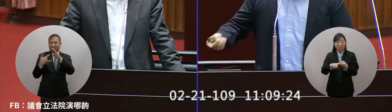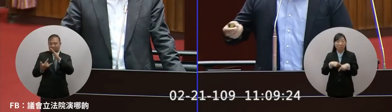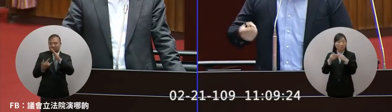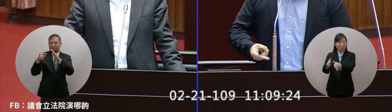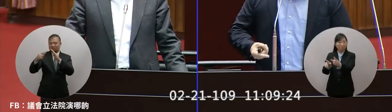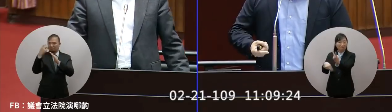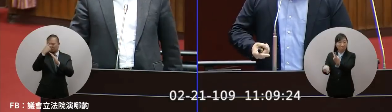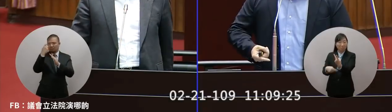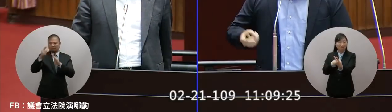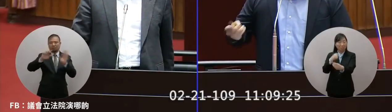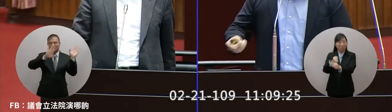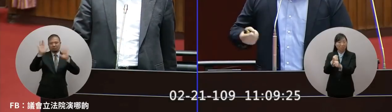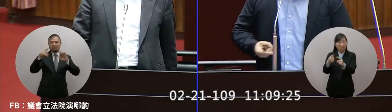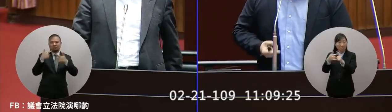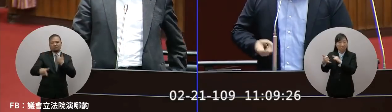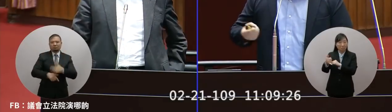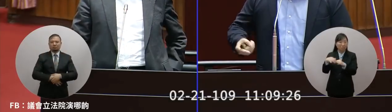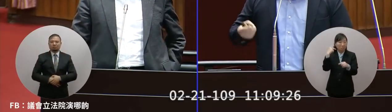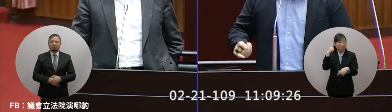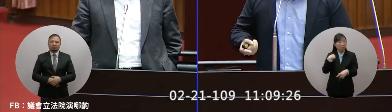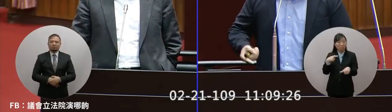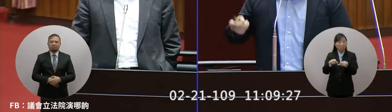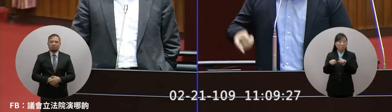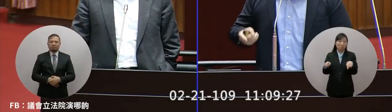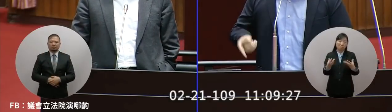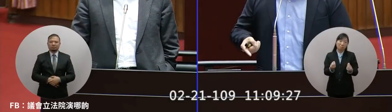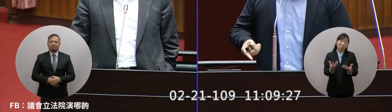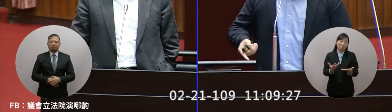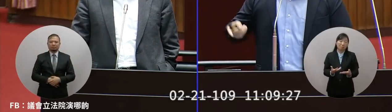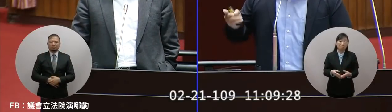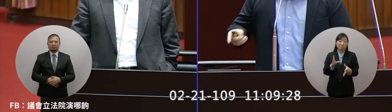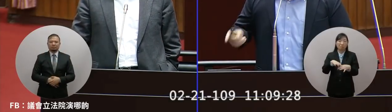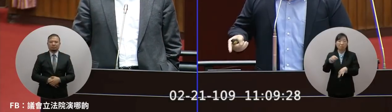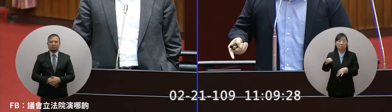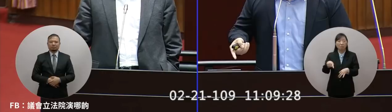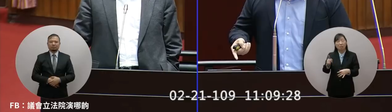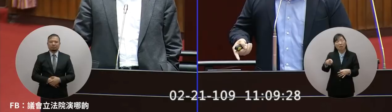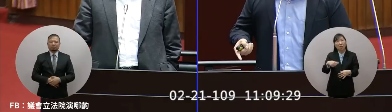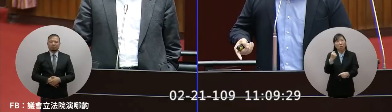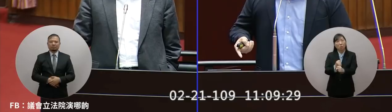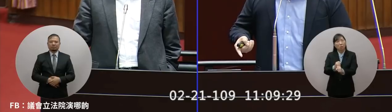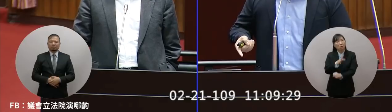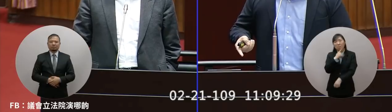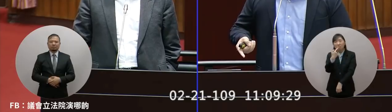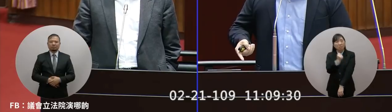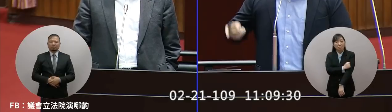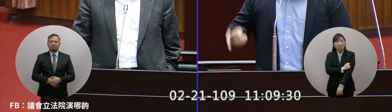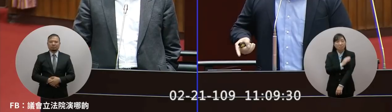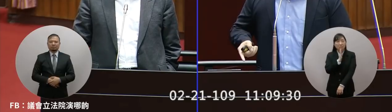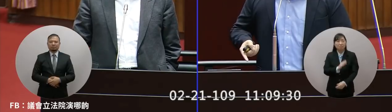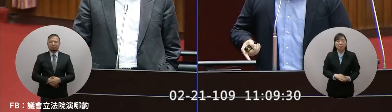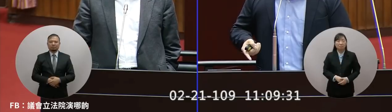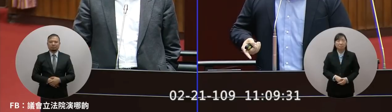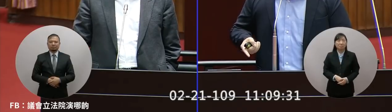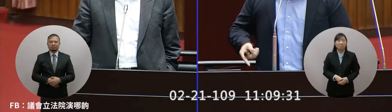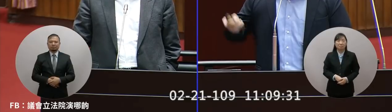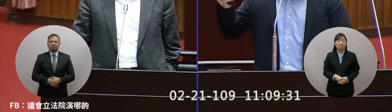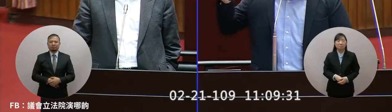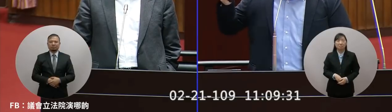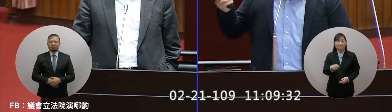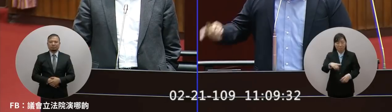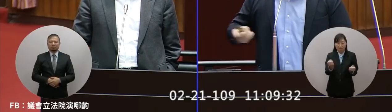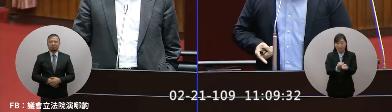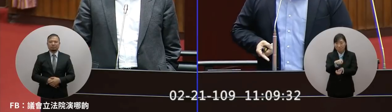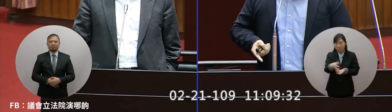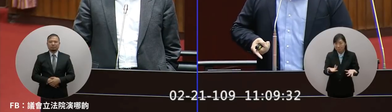他们这样的工作人员是造成非常不公平的结果，因为这件代志是很艰苦的代志嘛，好，那发生这个事情，然